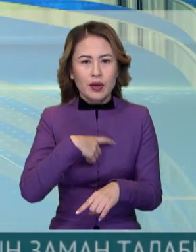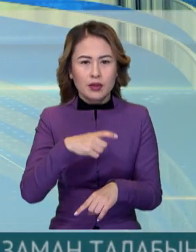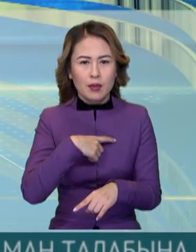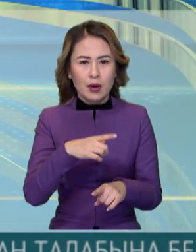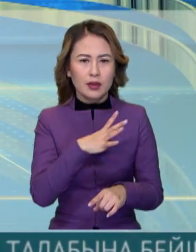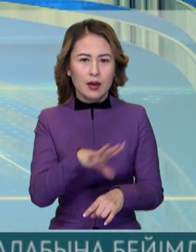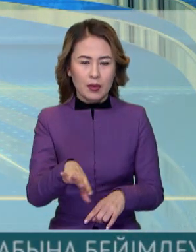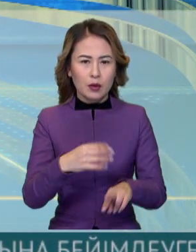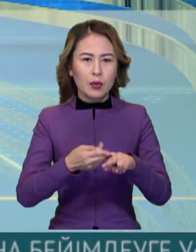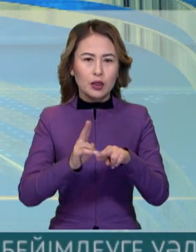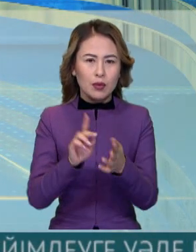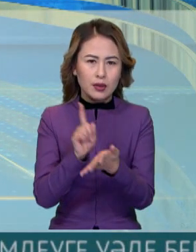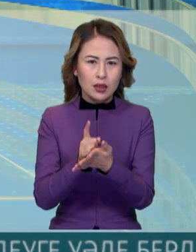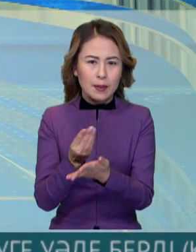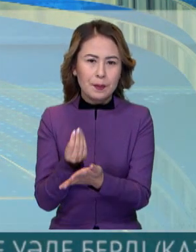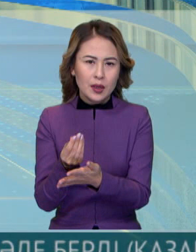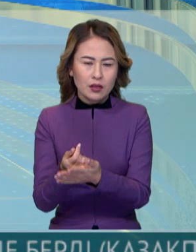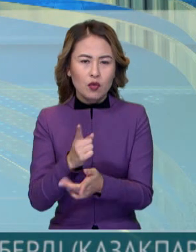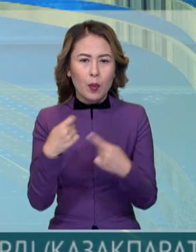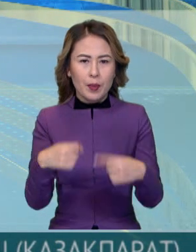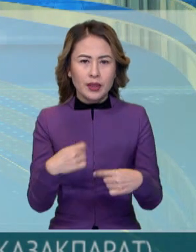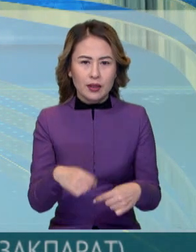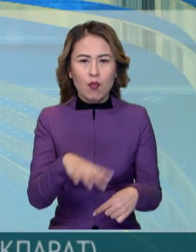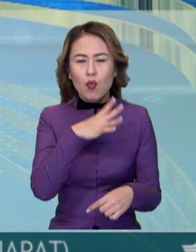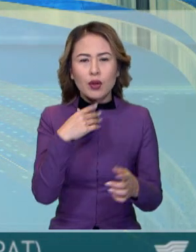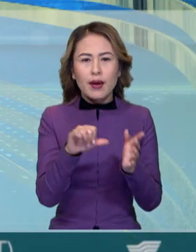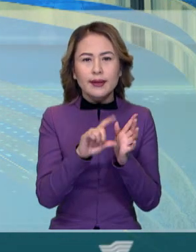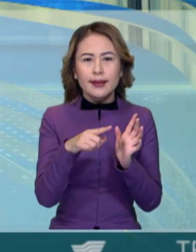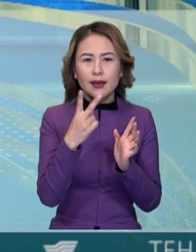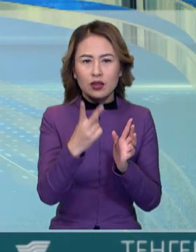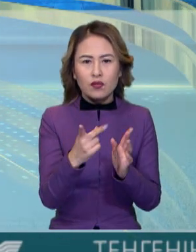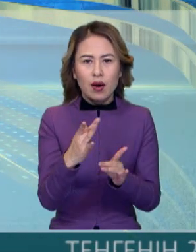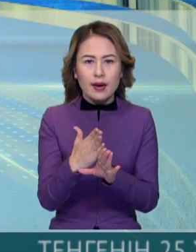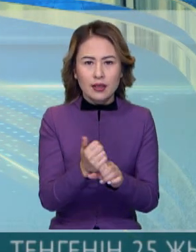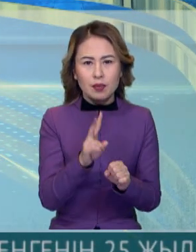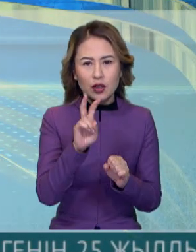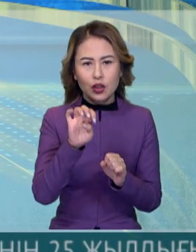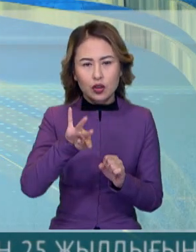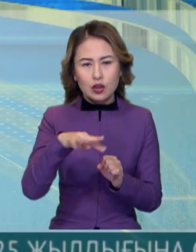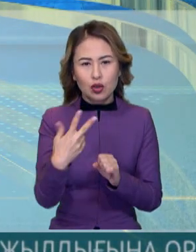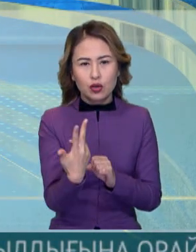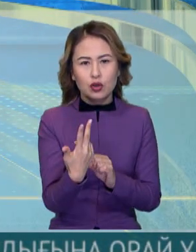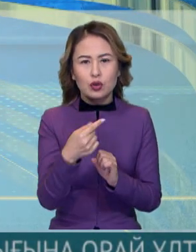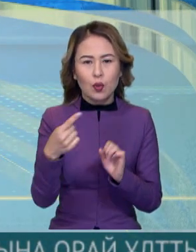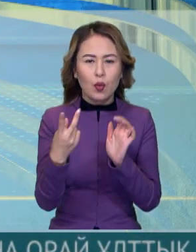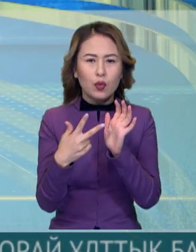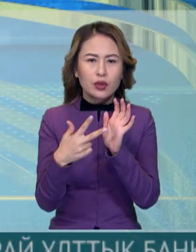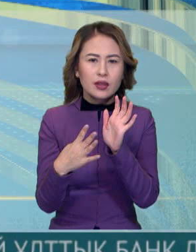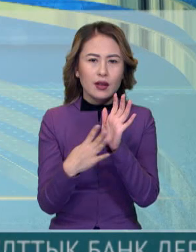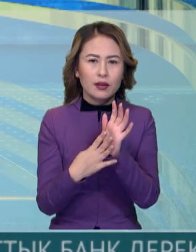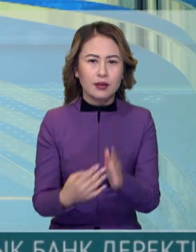күшейтті. Мәселен, қазір тері бұйымдарын сататын субъектілердің саны 6,2 есеге азайып,